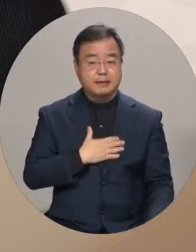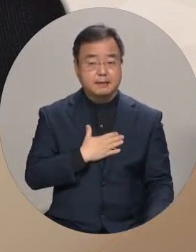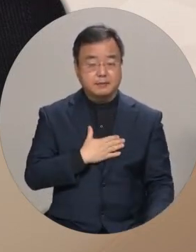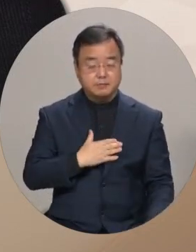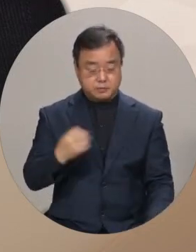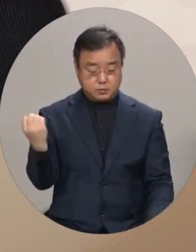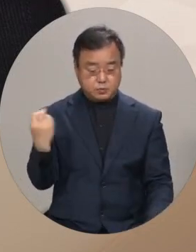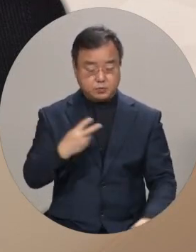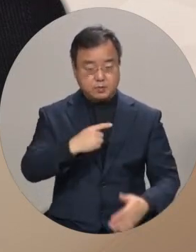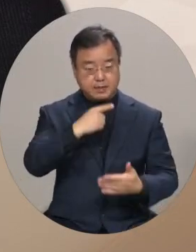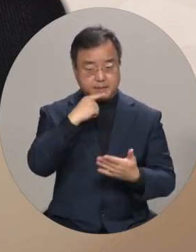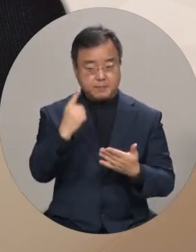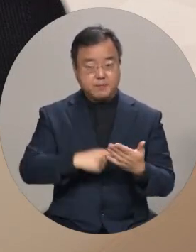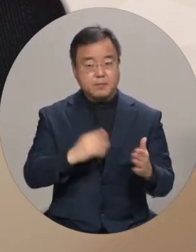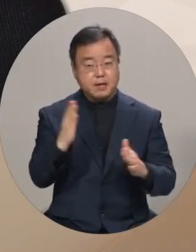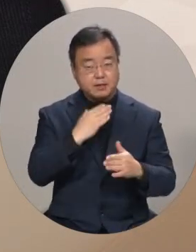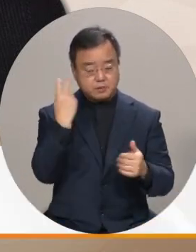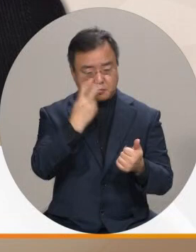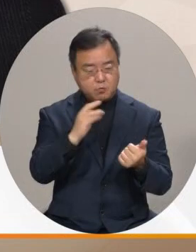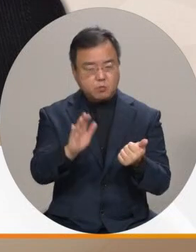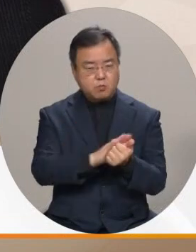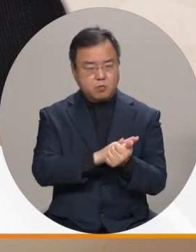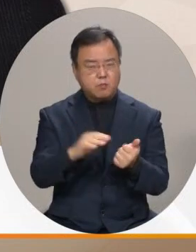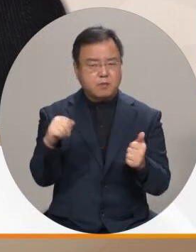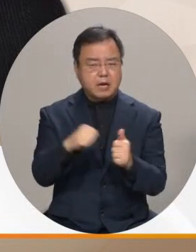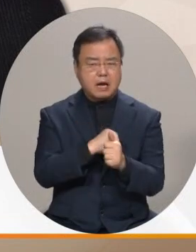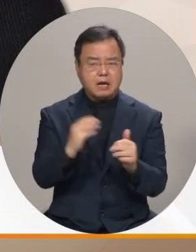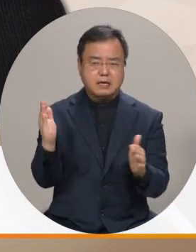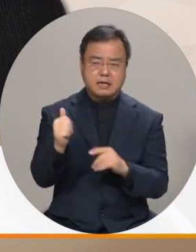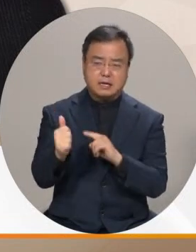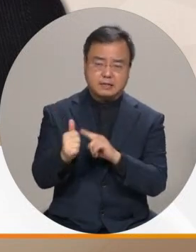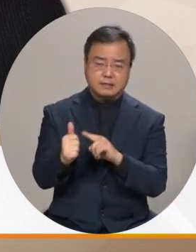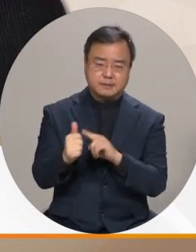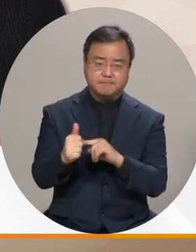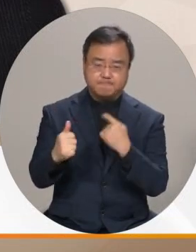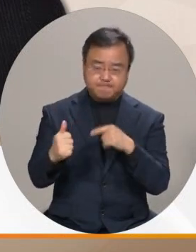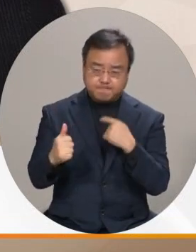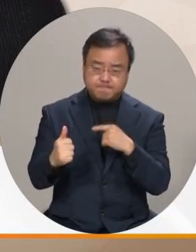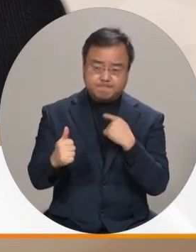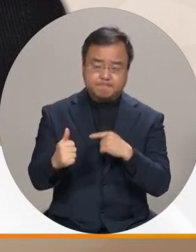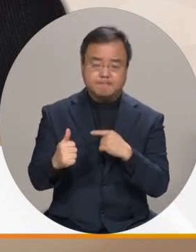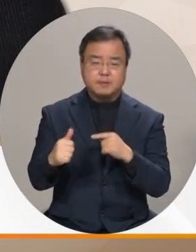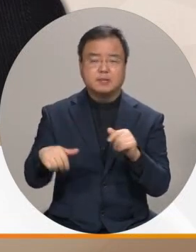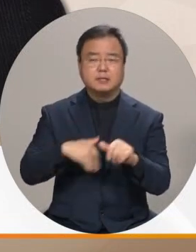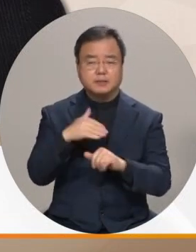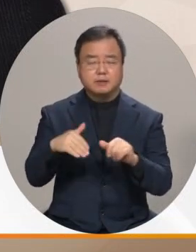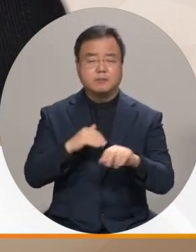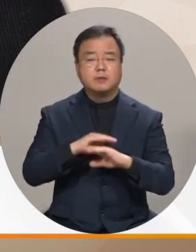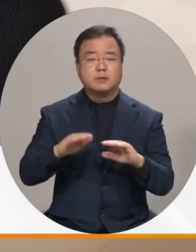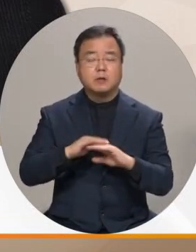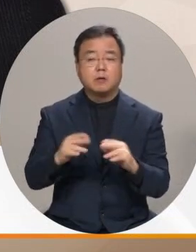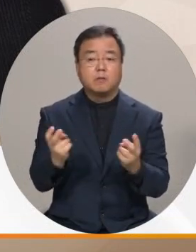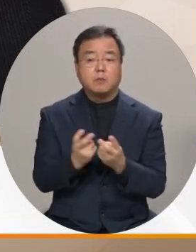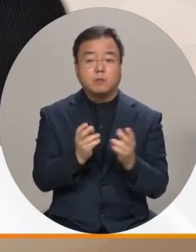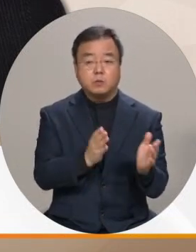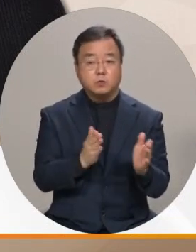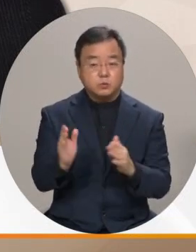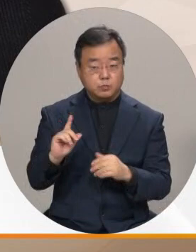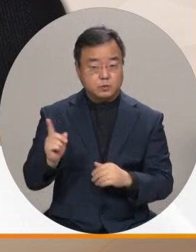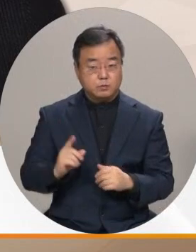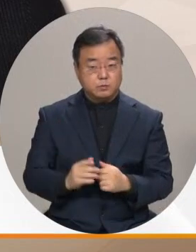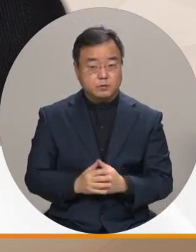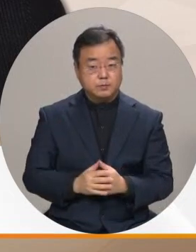밖에 이 피해 학생 보호와 가해 학생 선도 등이 대책을 추진하는 과정에서 보완해야 할 부분도 있을 것 같은데요. 어떻게